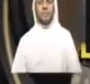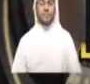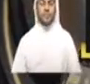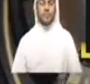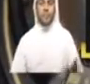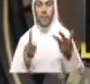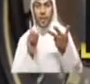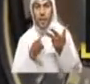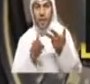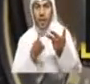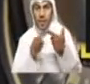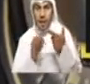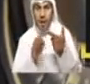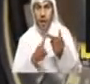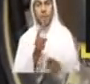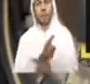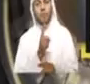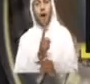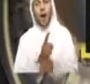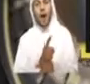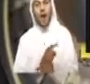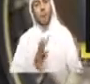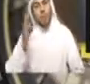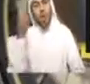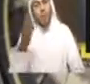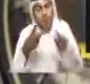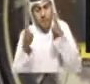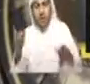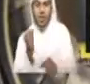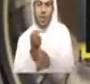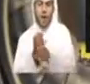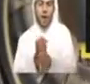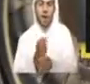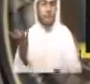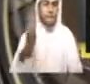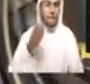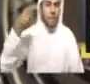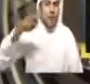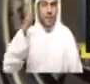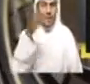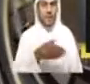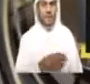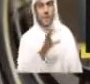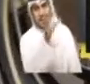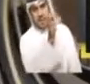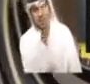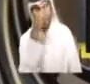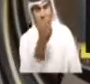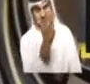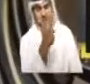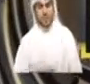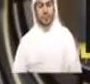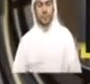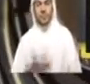والمتوسطة، يعقبه دوام معلمي المرحلة الثانوية في العاشر من الشهر الجاري، ودوام طلاب